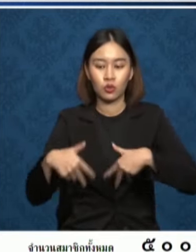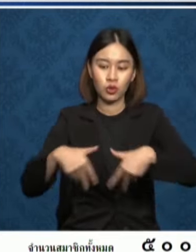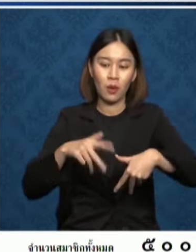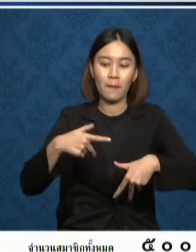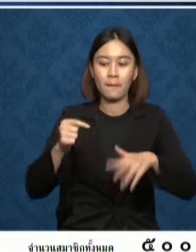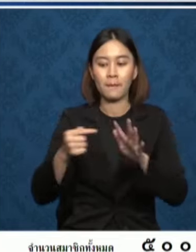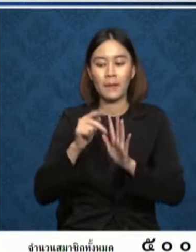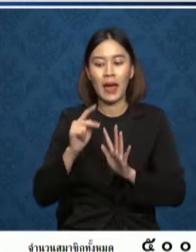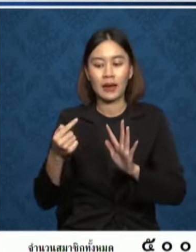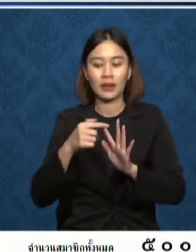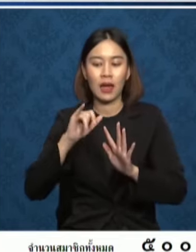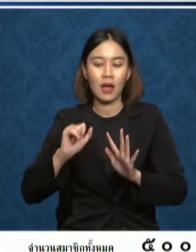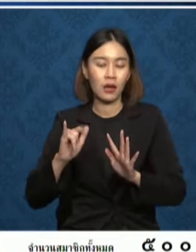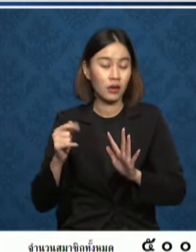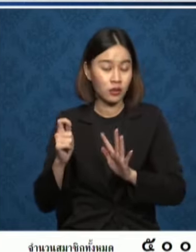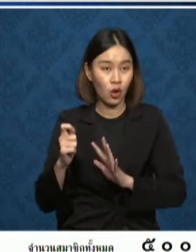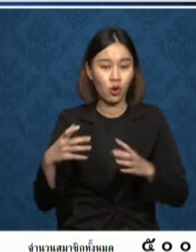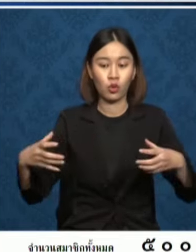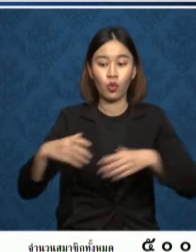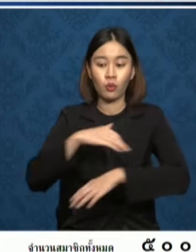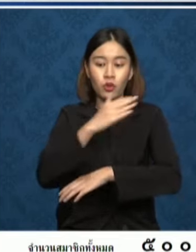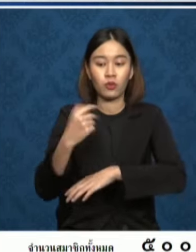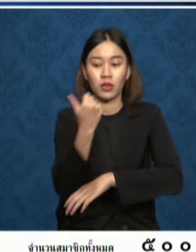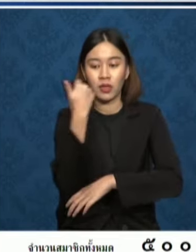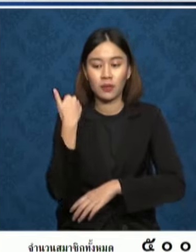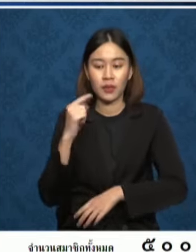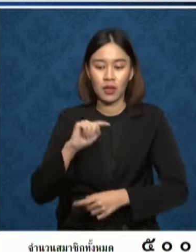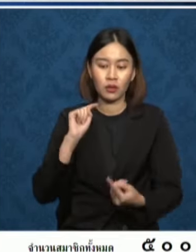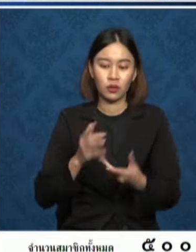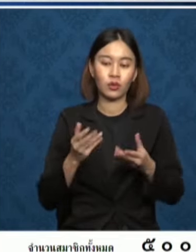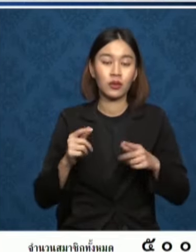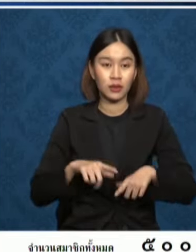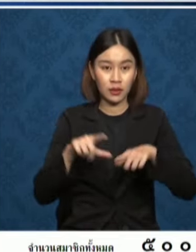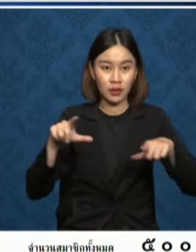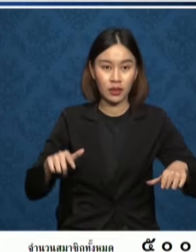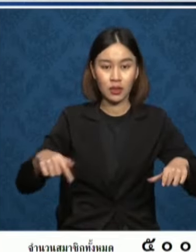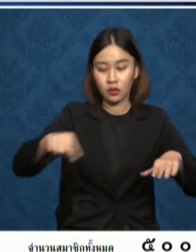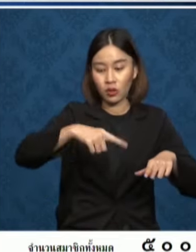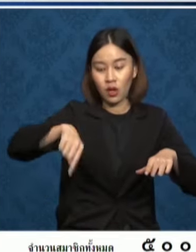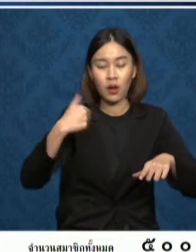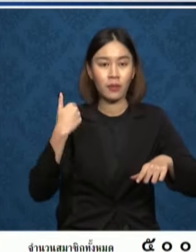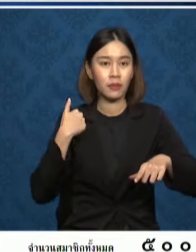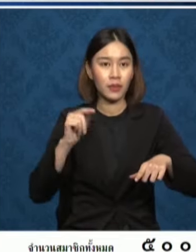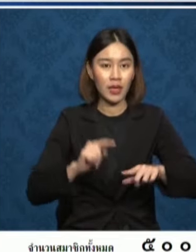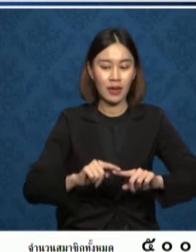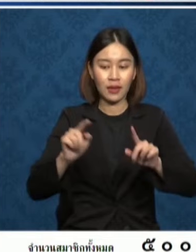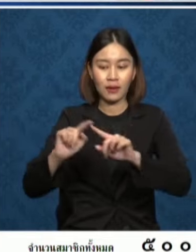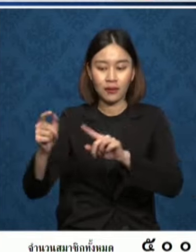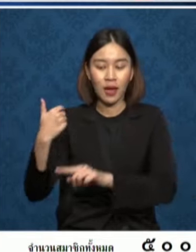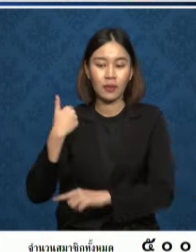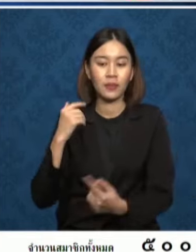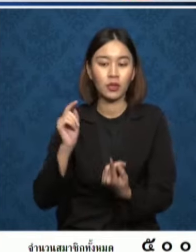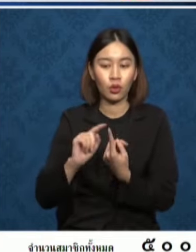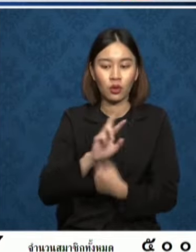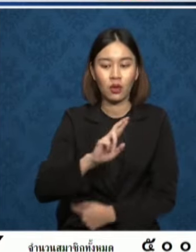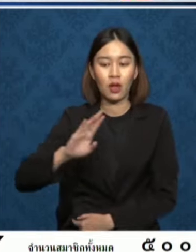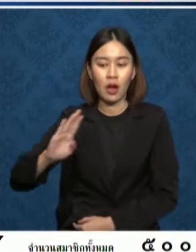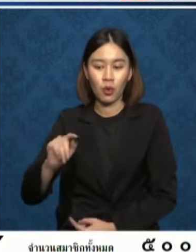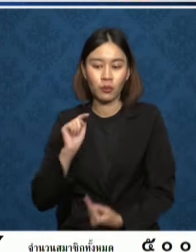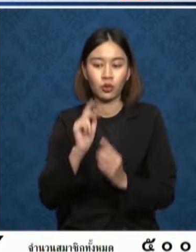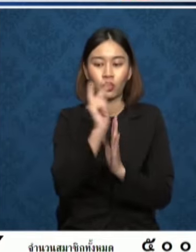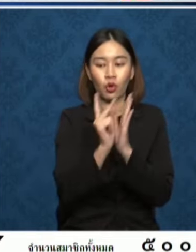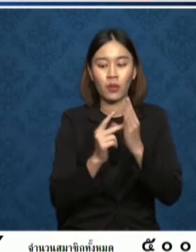กลุ่มชาติพันฑ์อื่นๆก็คือการใช้ที่ดินที่มีรูปแบบแตกต่างออกไปจากระบบที่